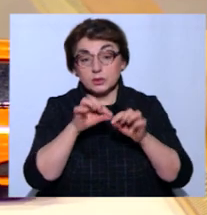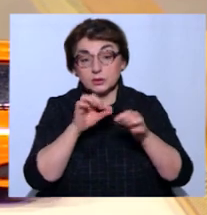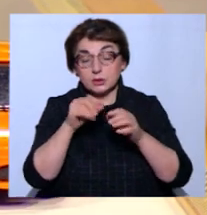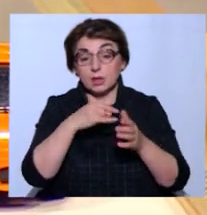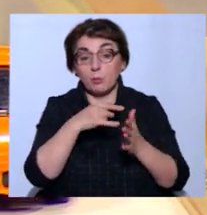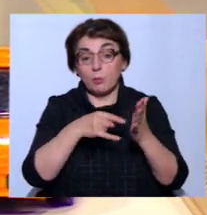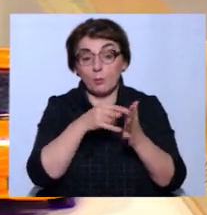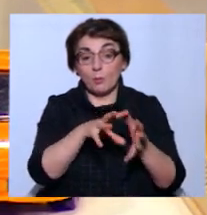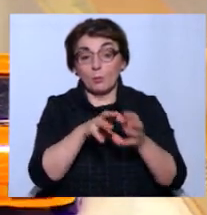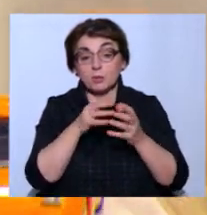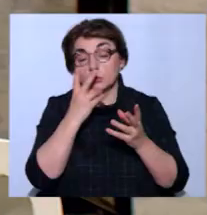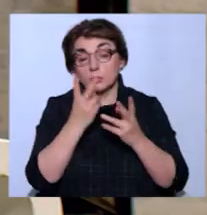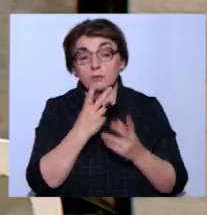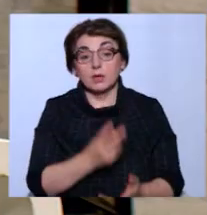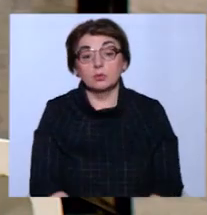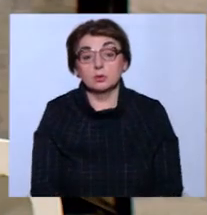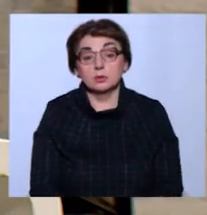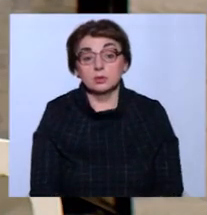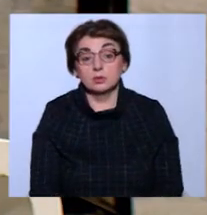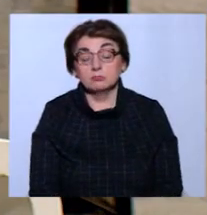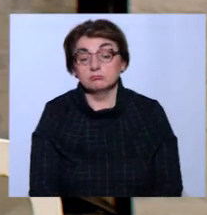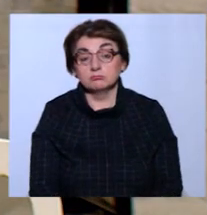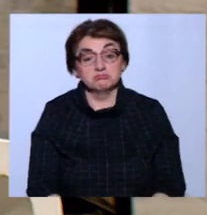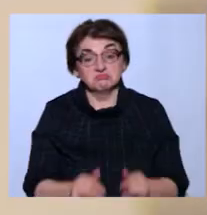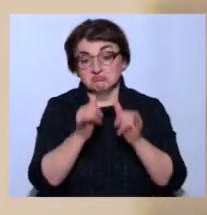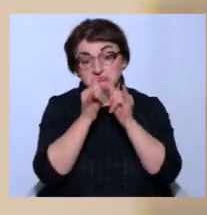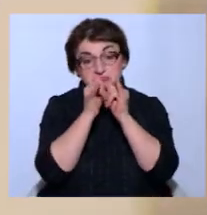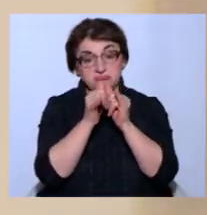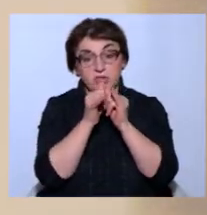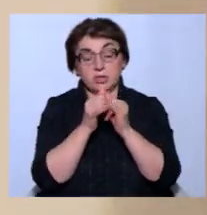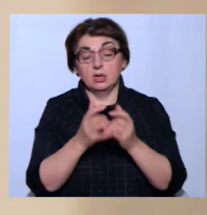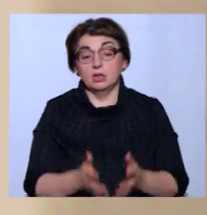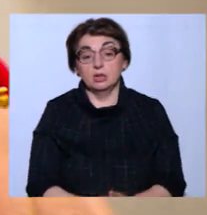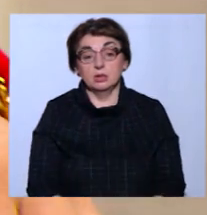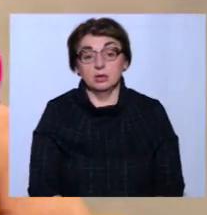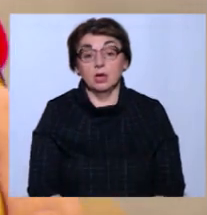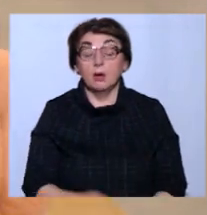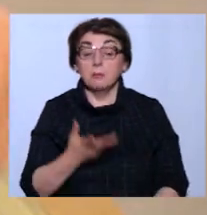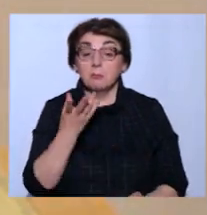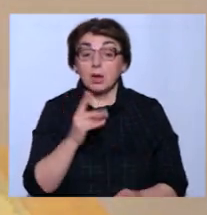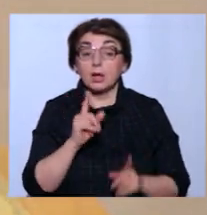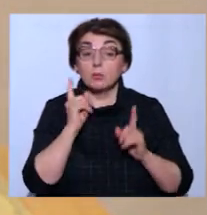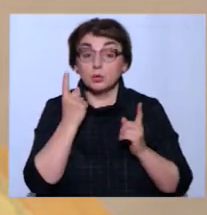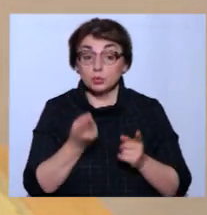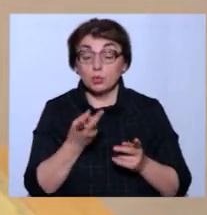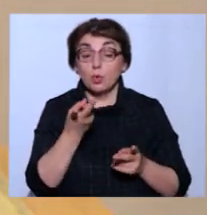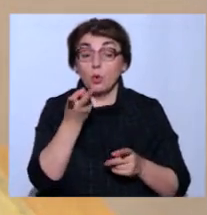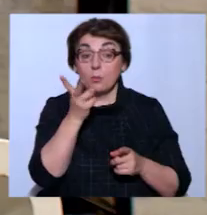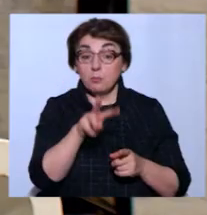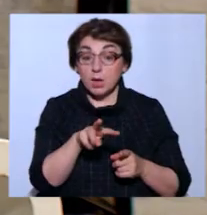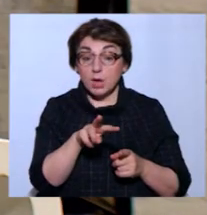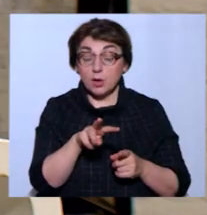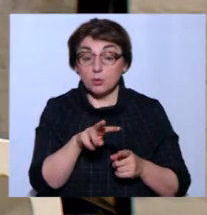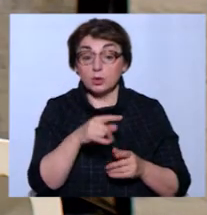მაგნიტი. ნახოთ. ნახეთ? რა თქმა უნდა არ იზიდავს, მაგრამ თუ მე მეორე მაგნიტს გამოვიყენებ, ოღონდ